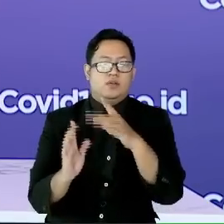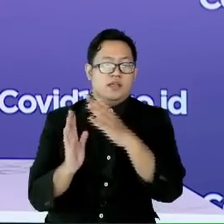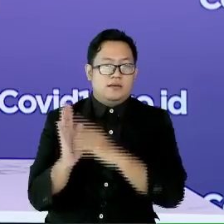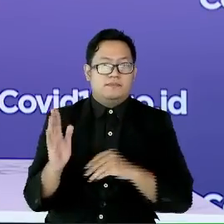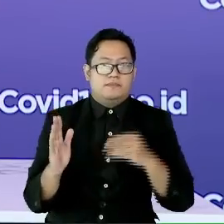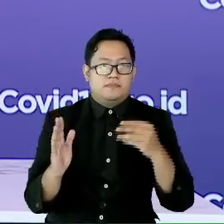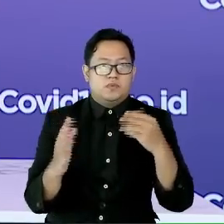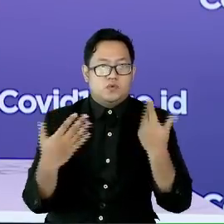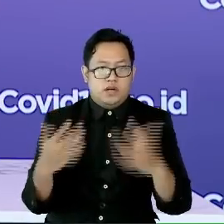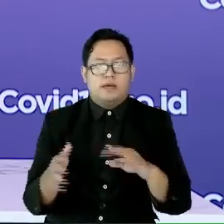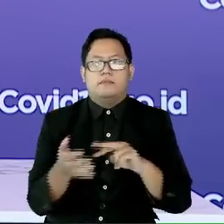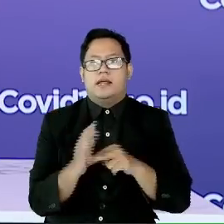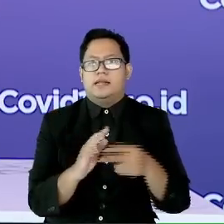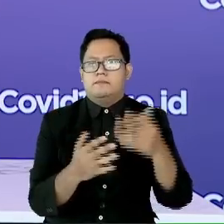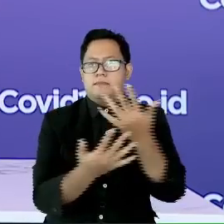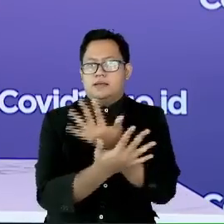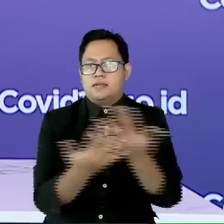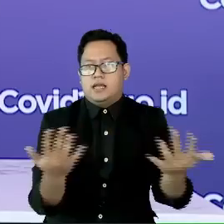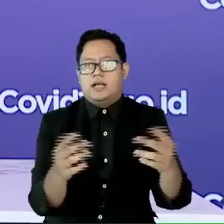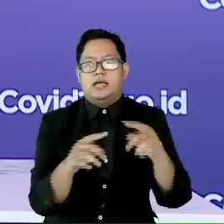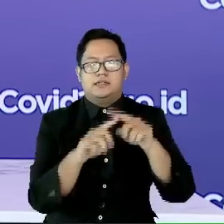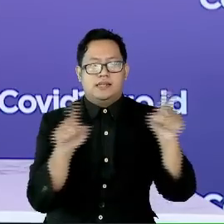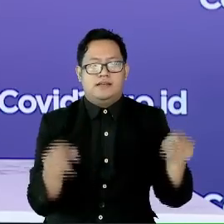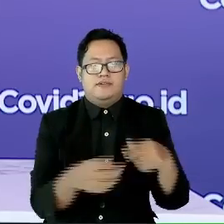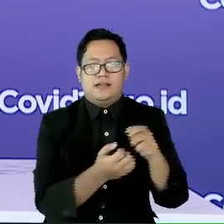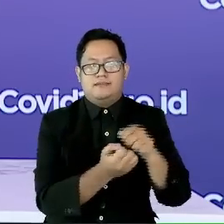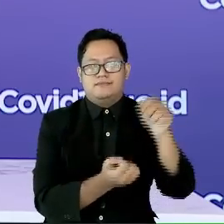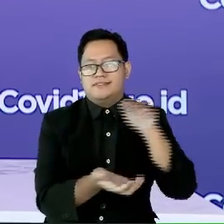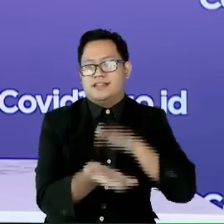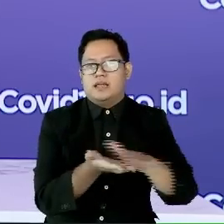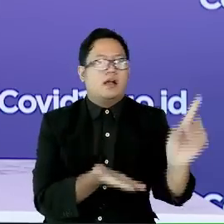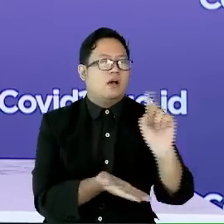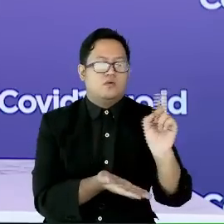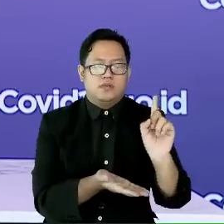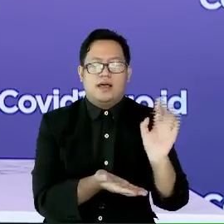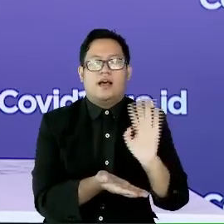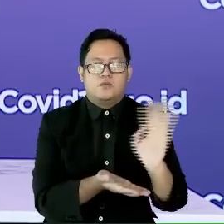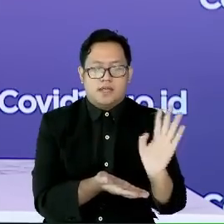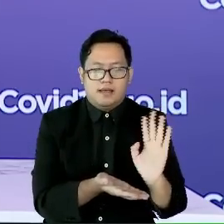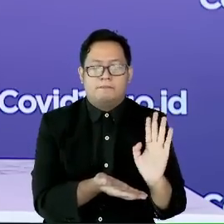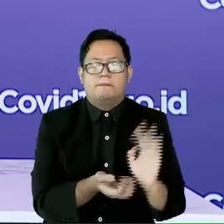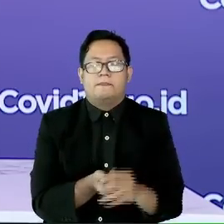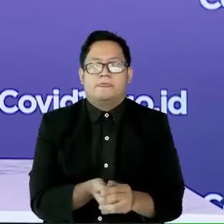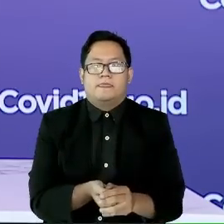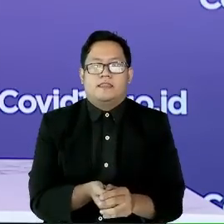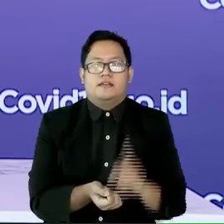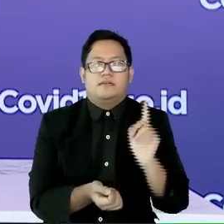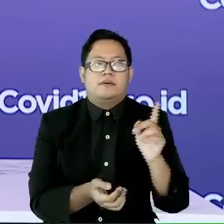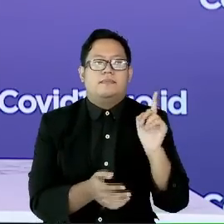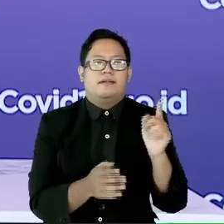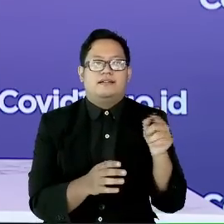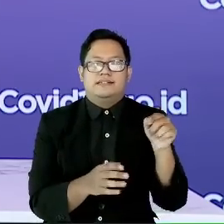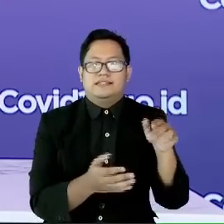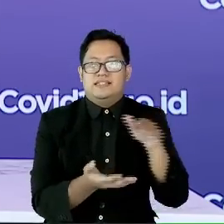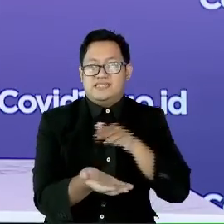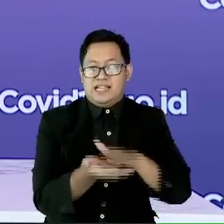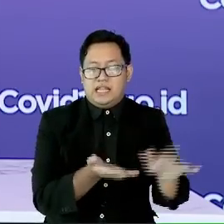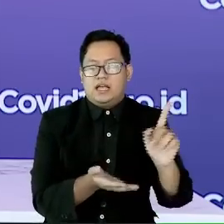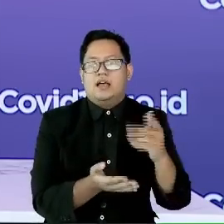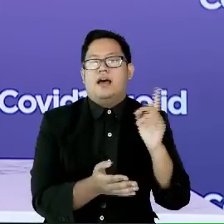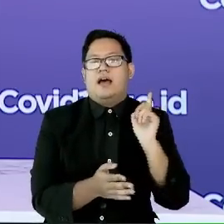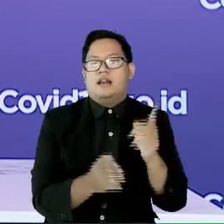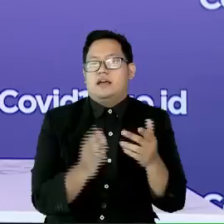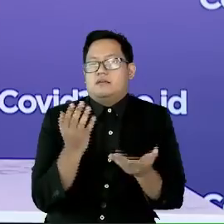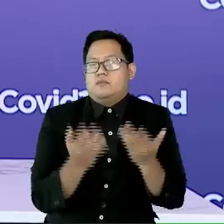sertifikat vaksin, sekaligus juga dapat melindungi data pribadi dari potensi kebocoran dan penyalahgunaan oleh pihak yang tidak